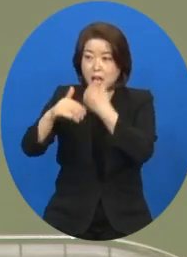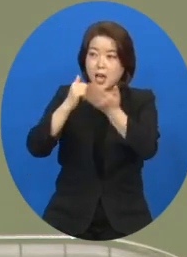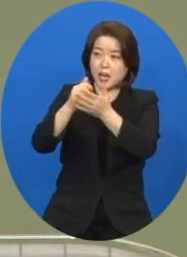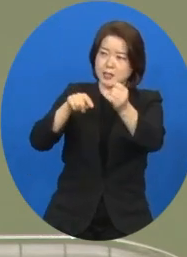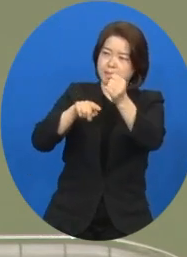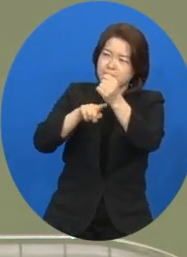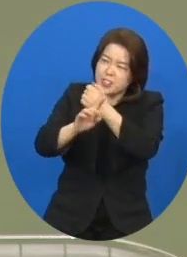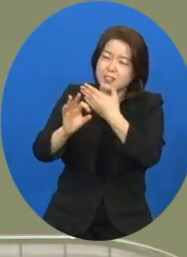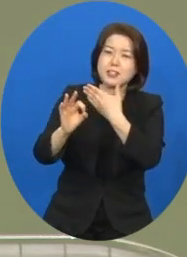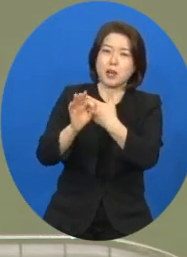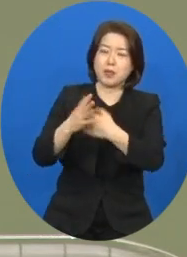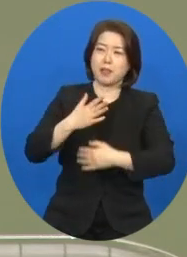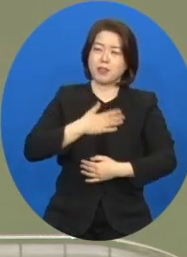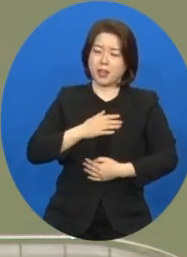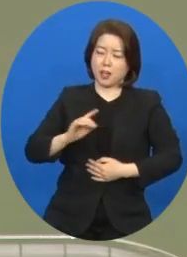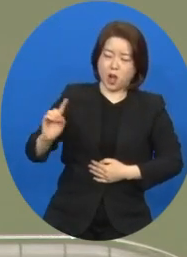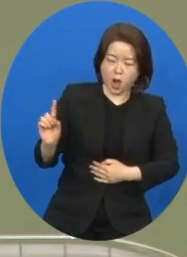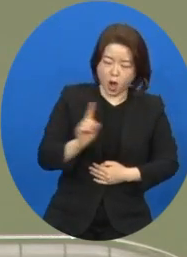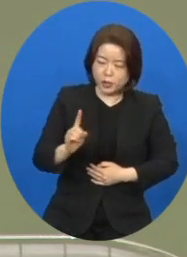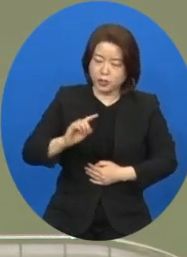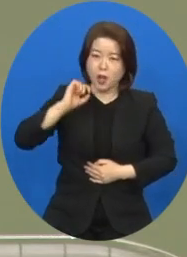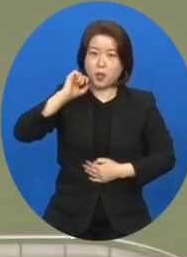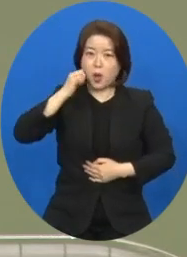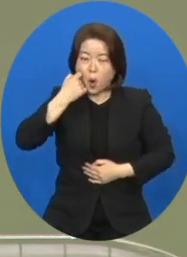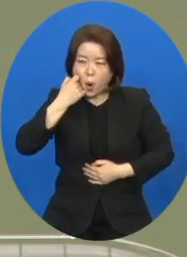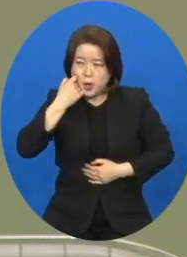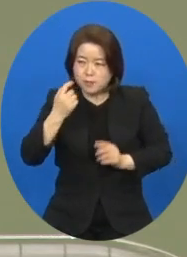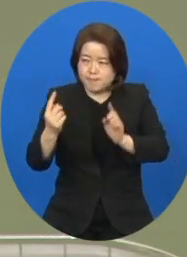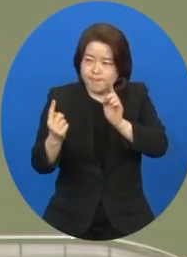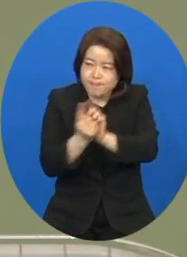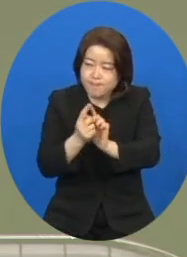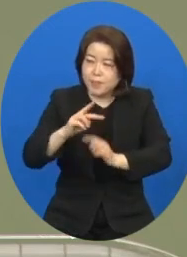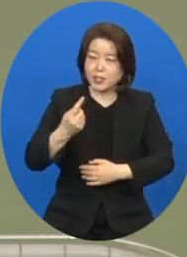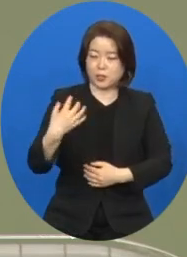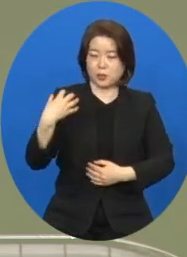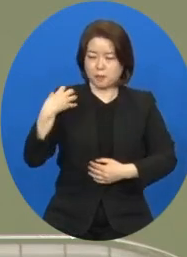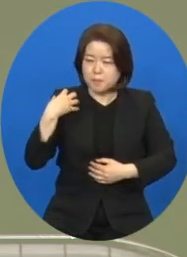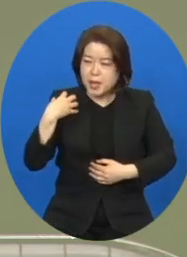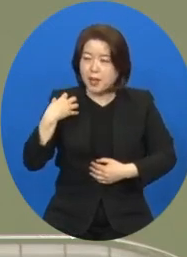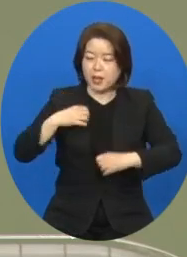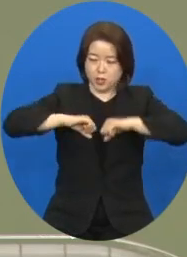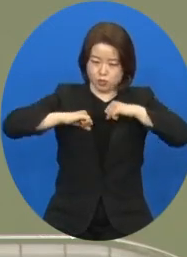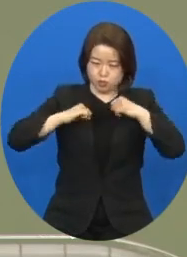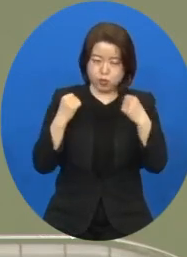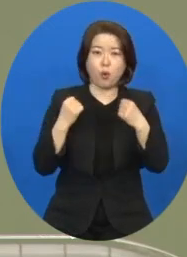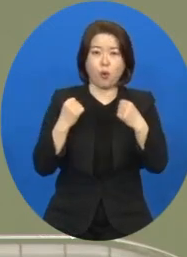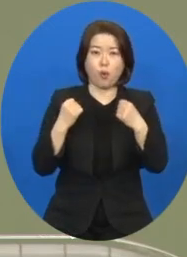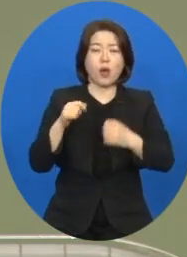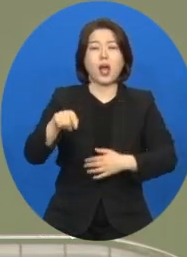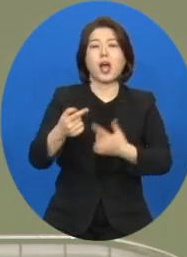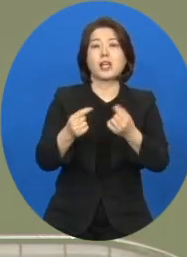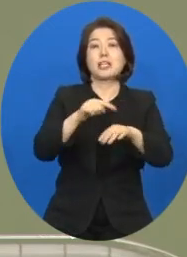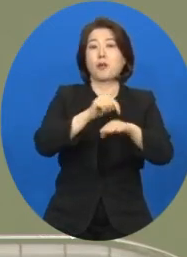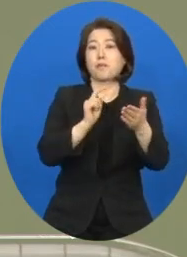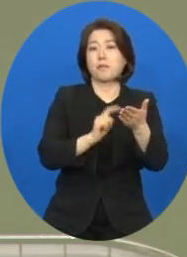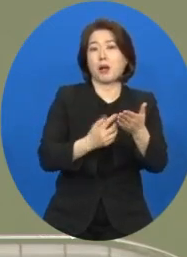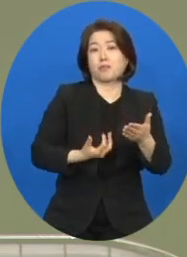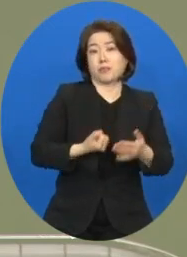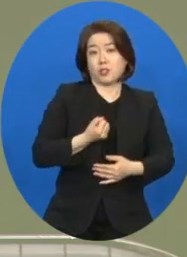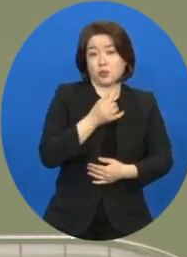뜻이라면 내가 어떤 어려움을 감수하고라도 순종해야지 이런 마음이